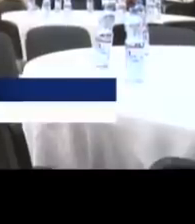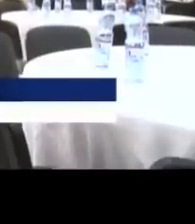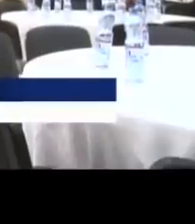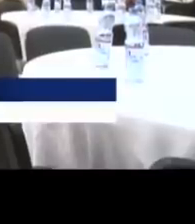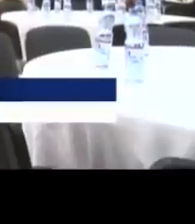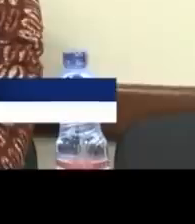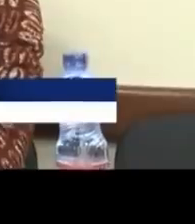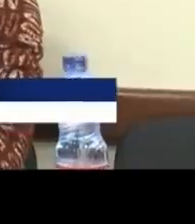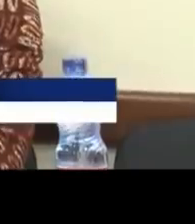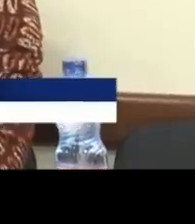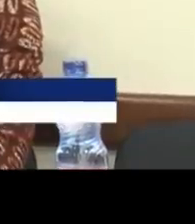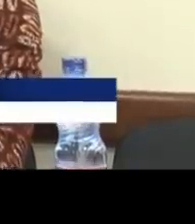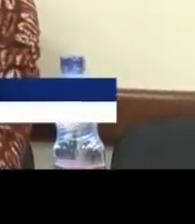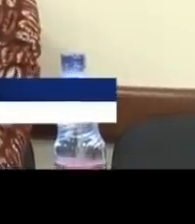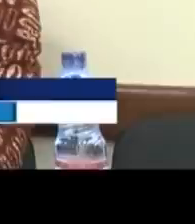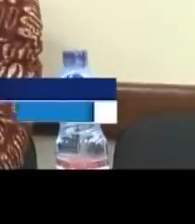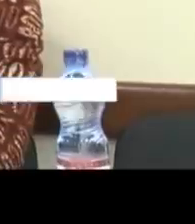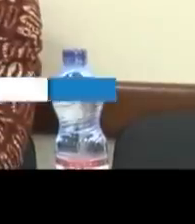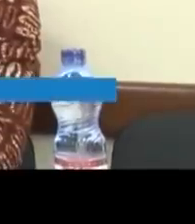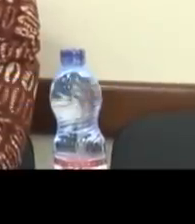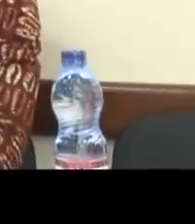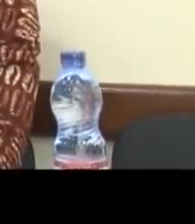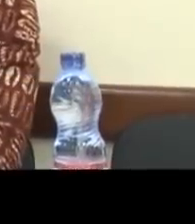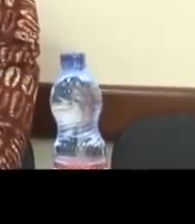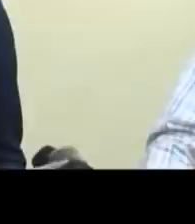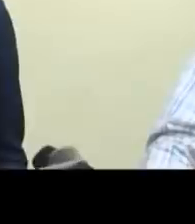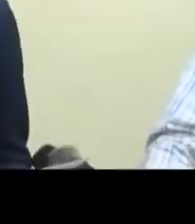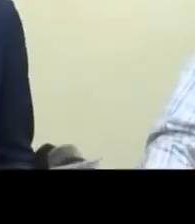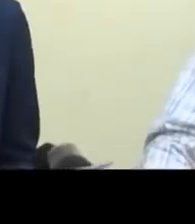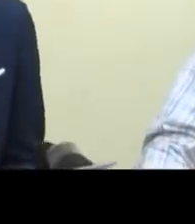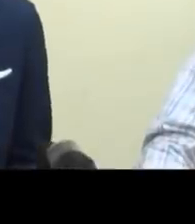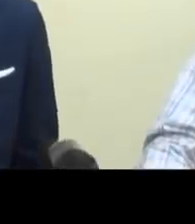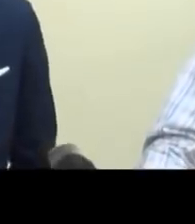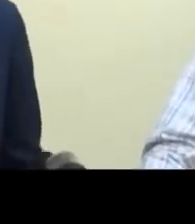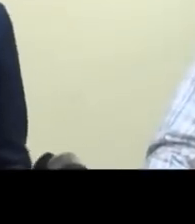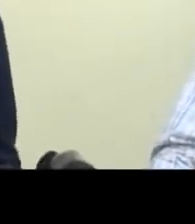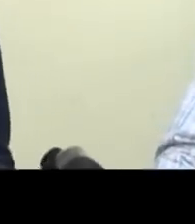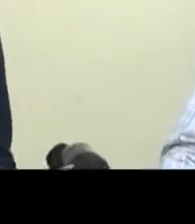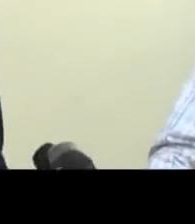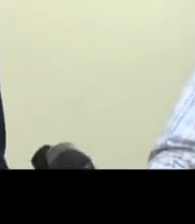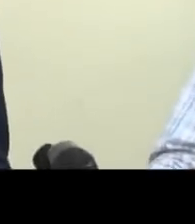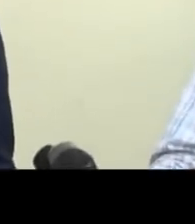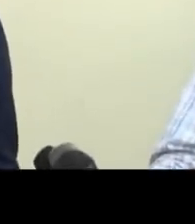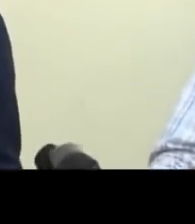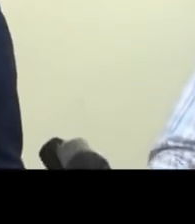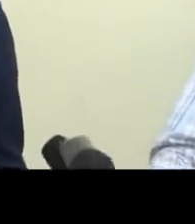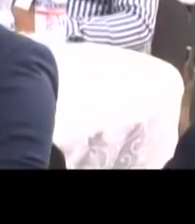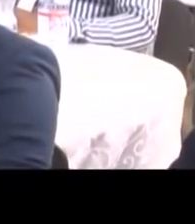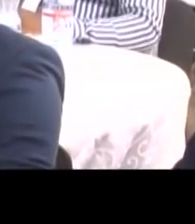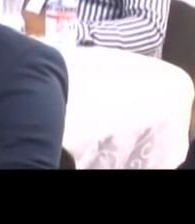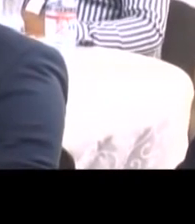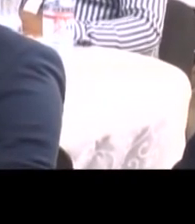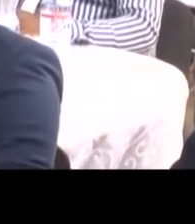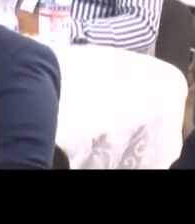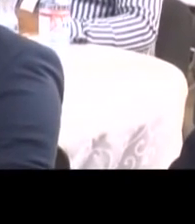de la presse quelques minutes après le ministre de la communication et médias va faire son apparition dans son allocution patriat va